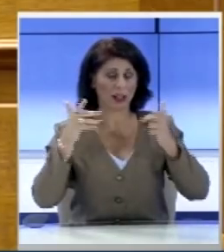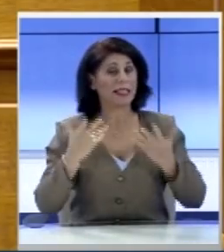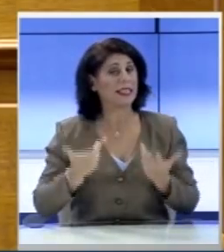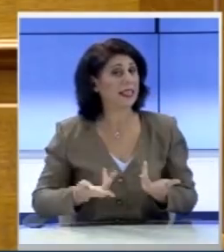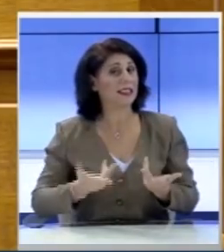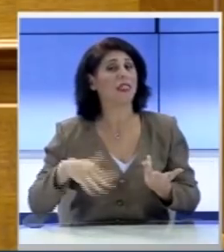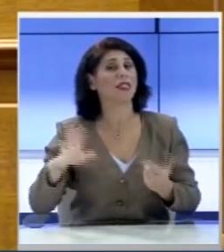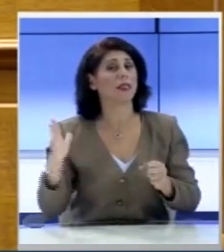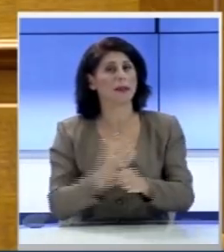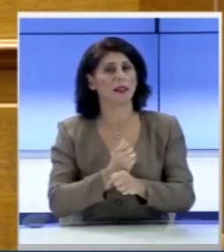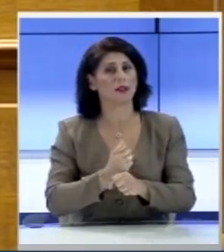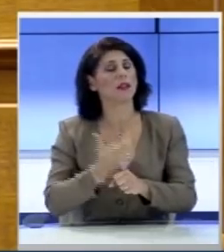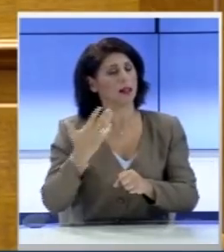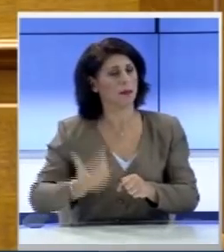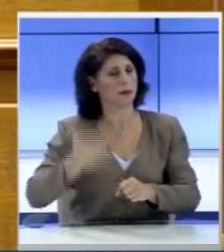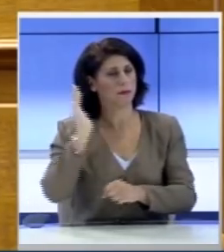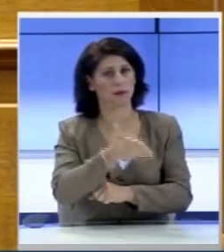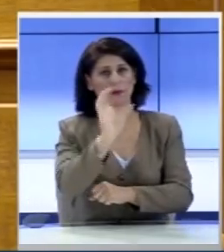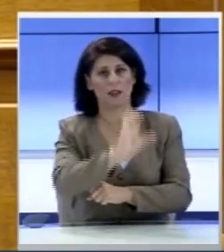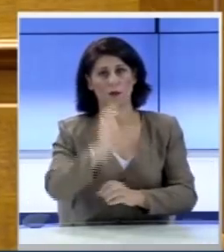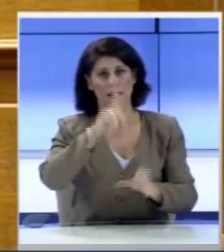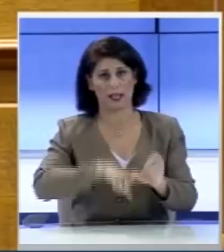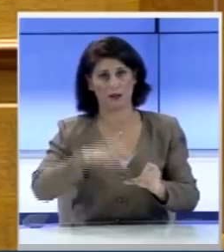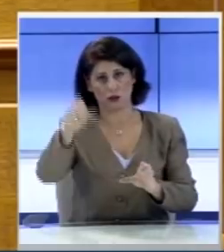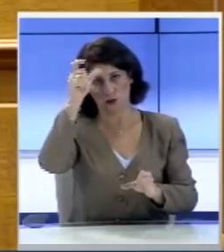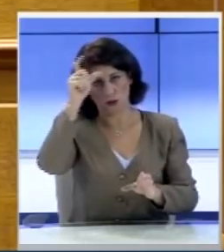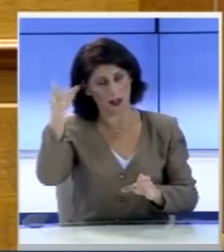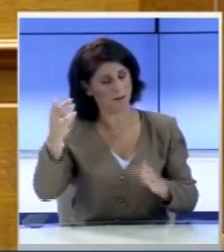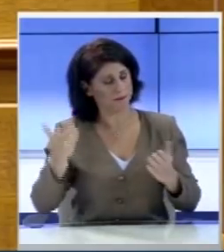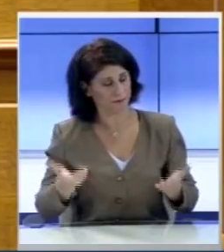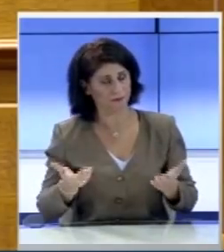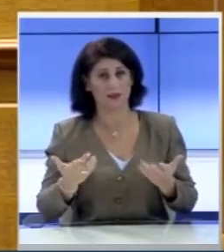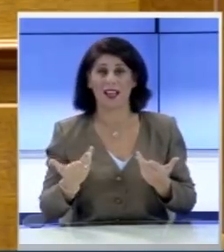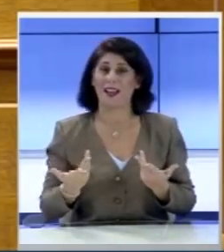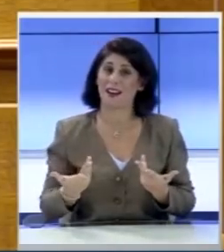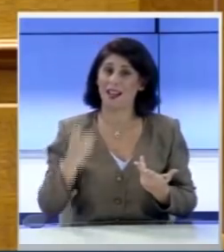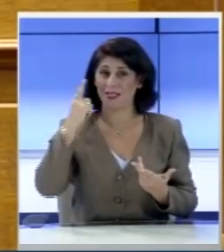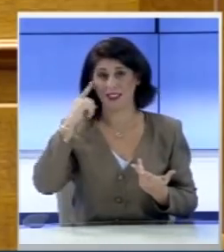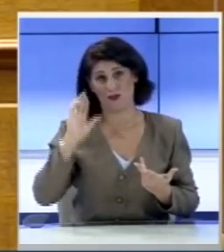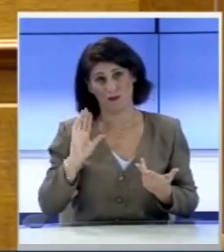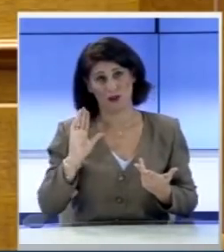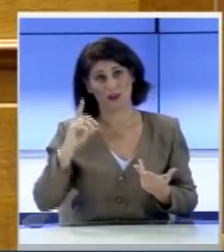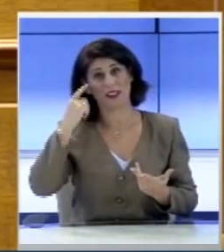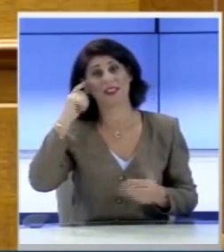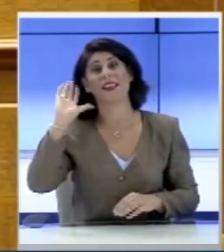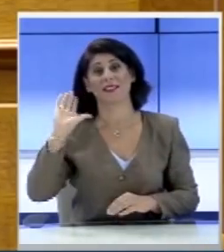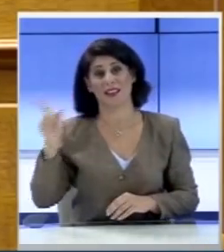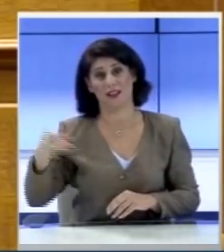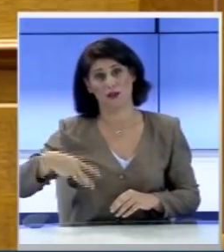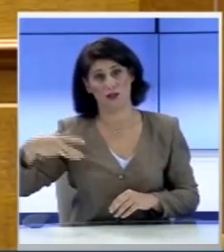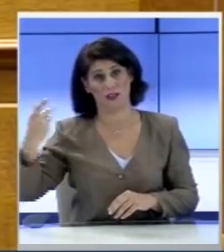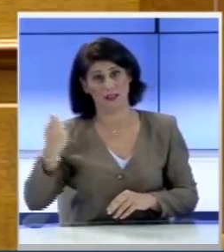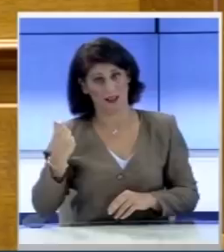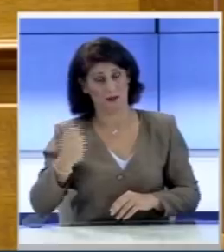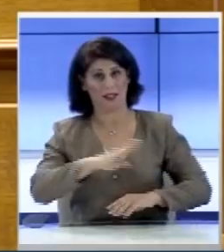έχει πετύχει την επιβολή κυρώσεων από την Ευρωπαϊκή Ένωση στην Τουρκία. Αλλά δεν νομίζουμε ότι αγνοεί τα